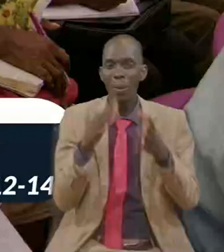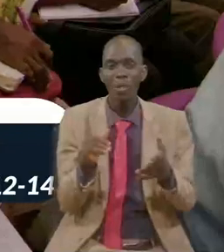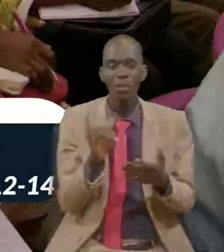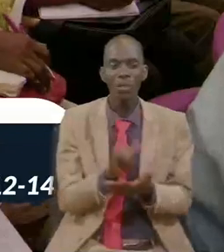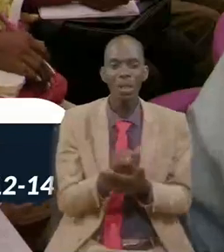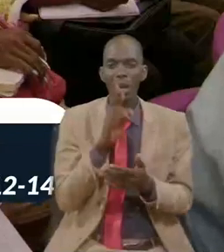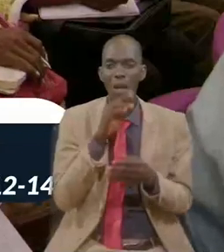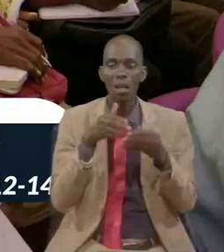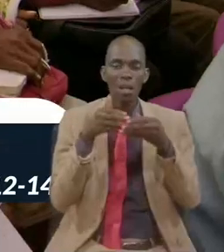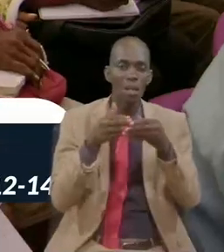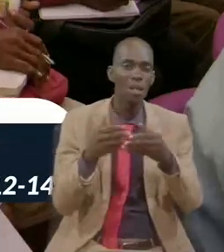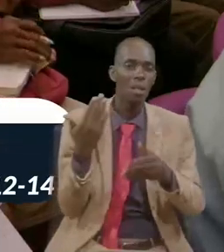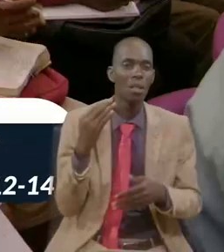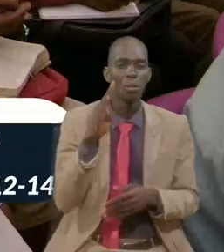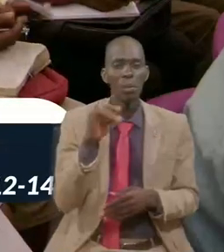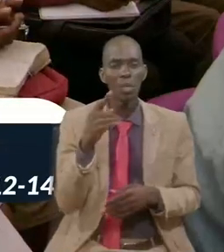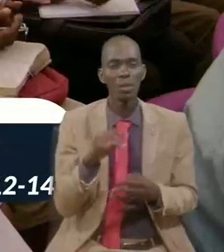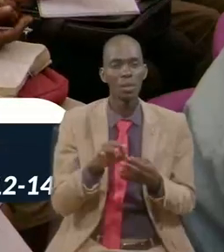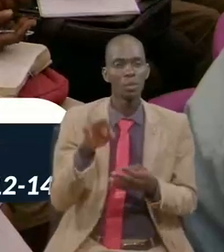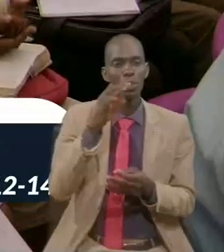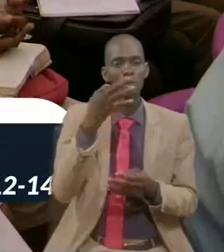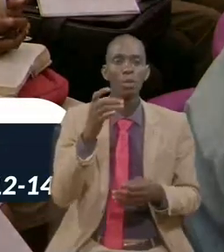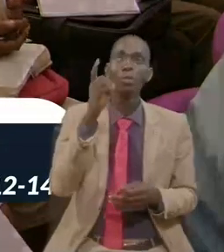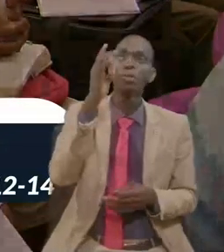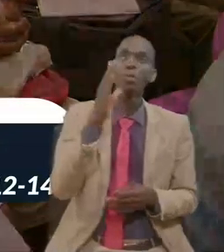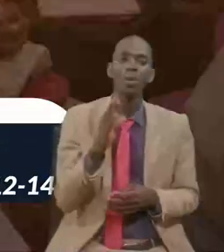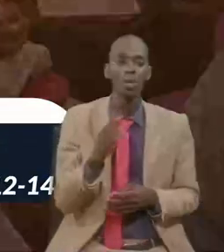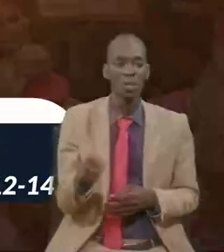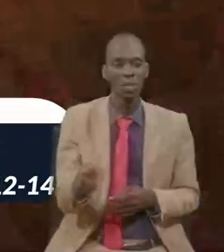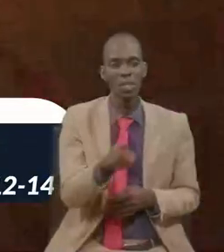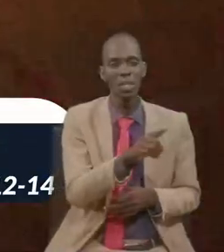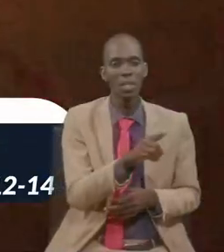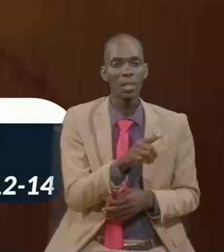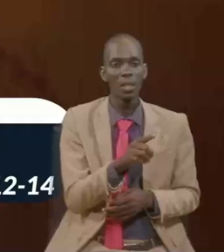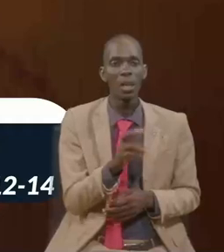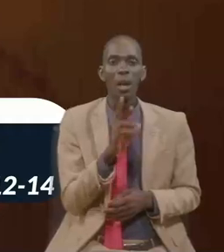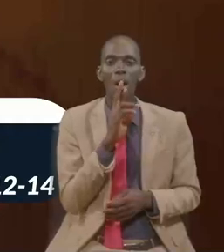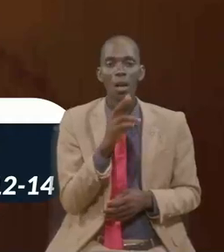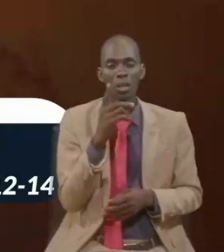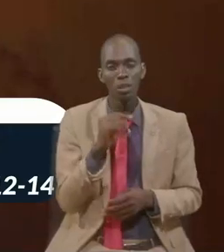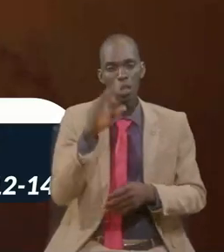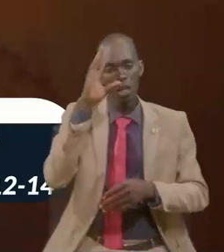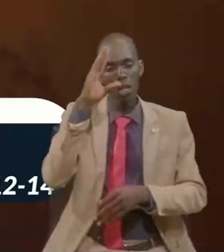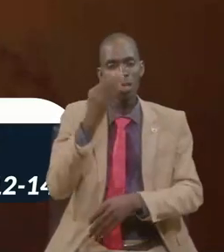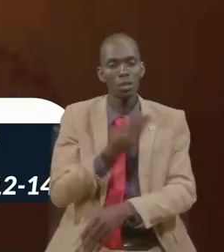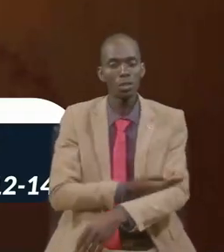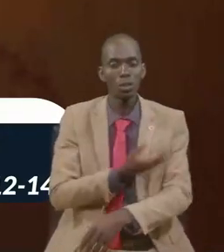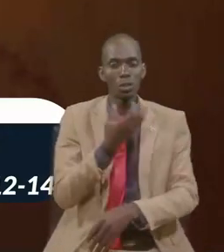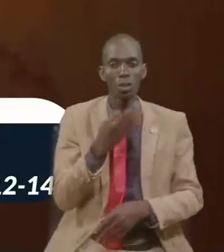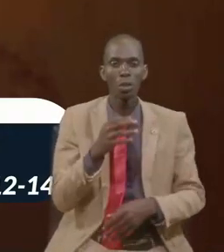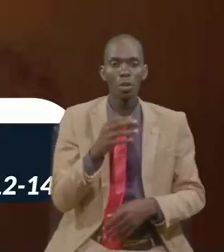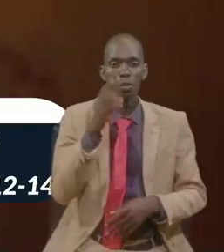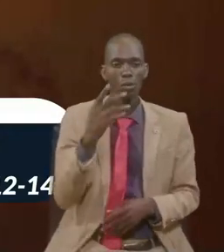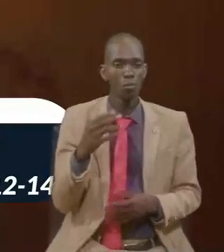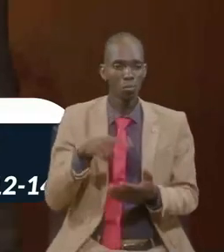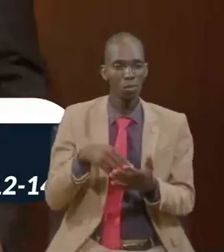14. Car tous ceux qui sont conduits par l'Esprit de Dieu sont fils de Dieu.